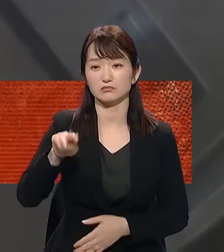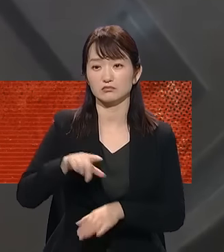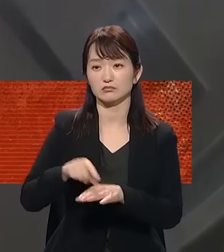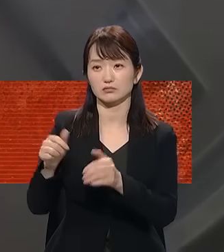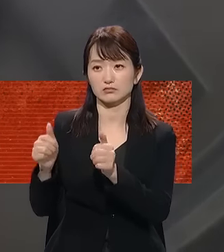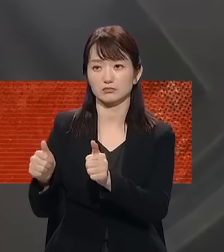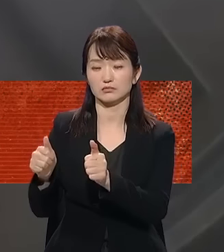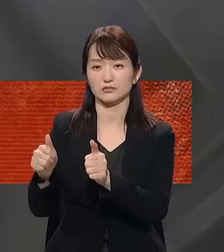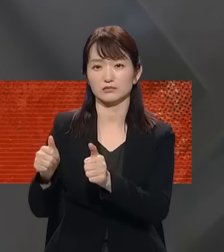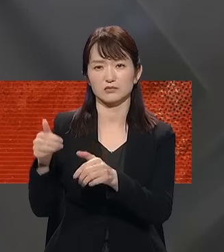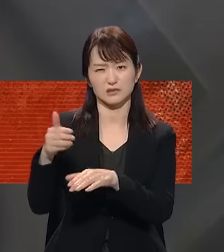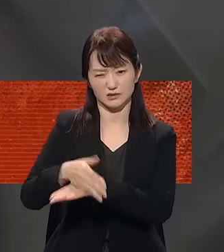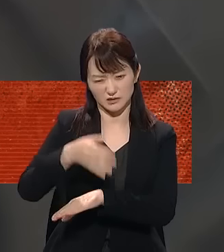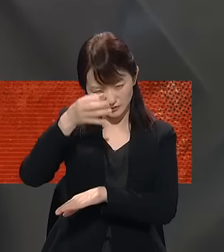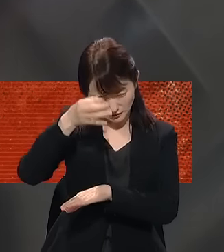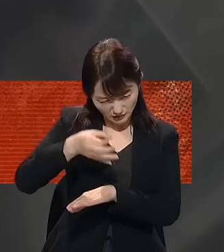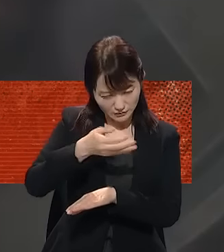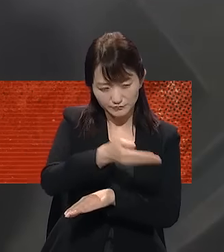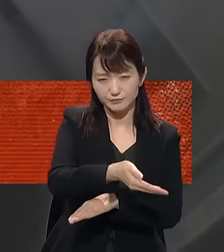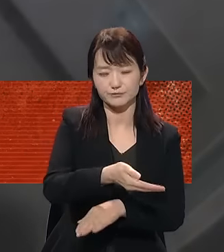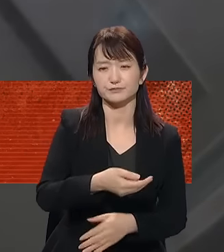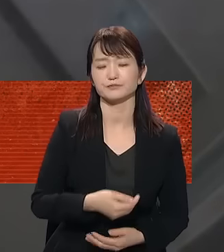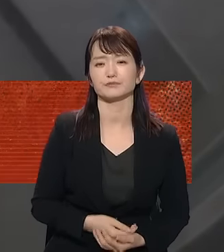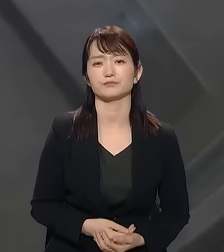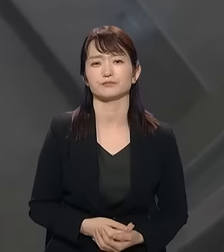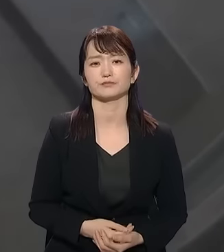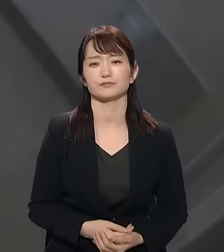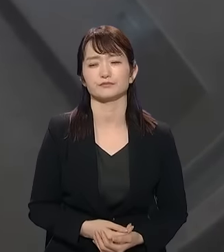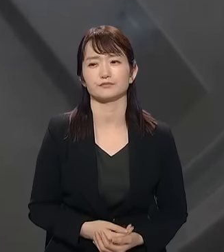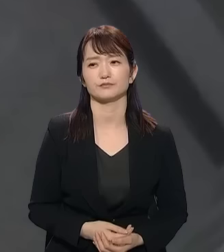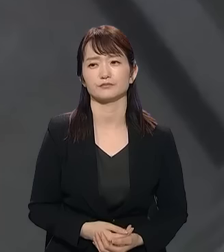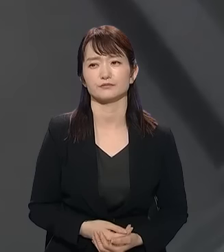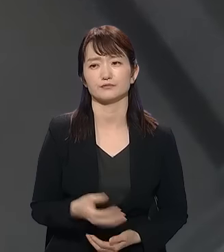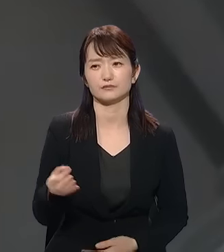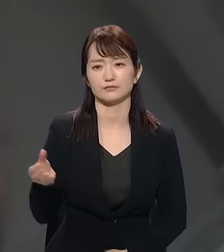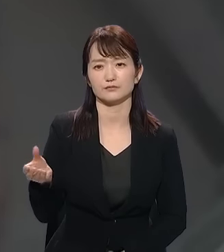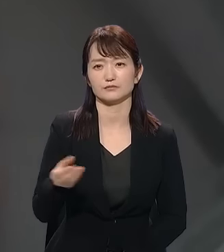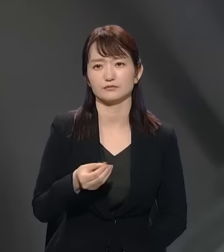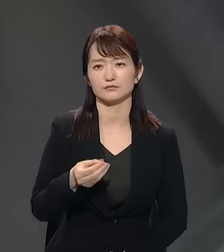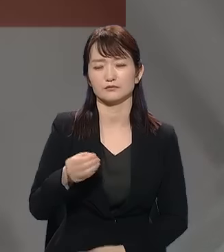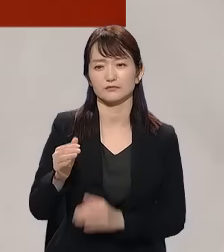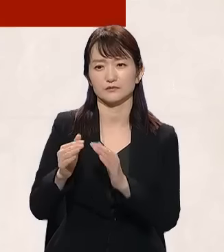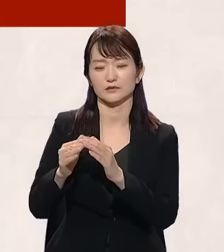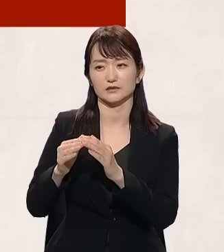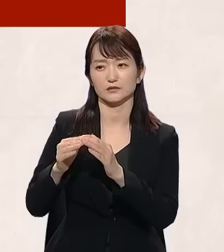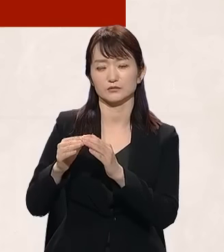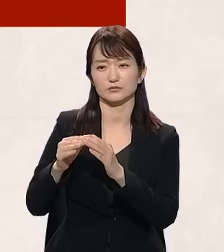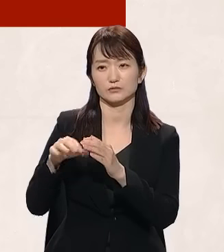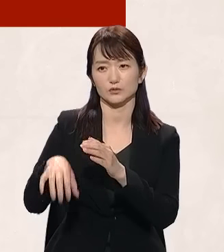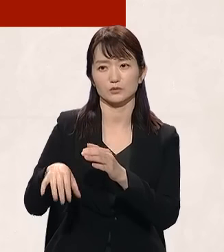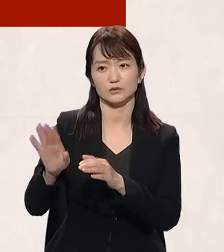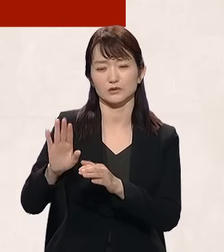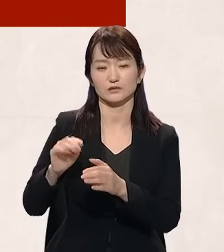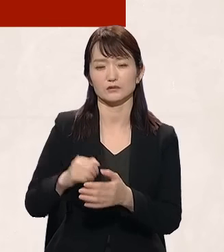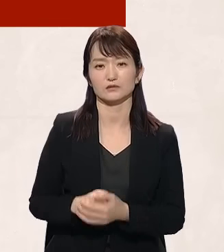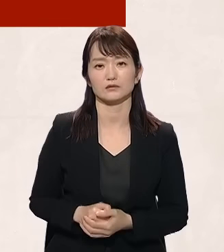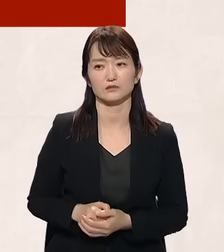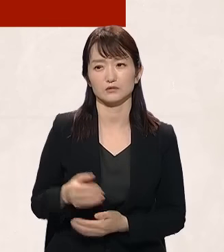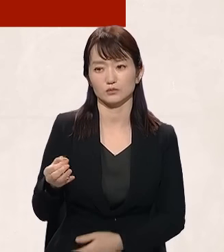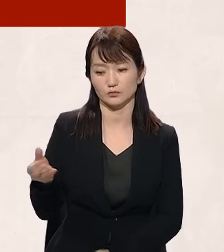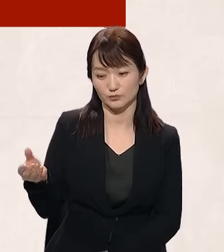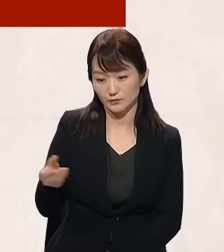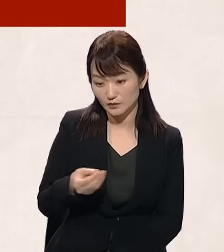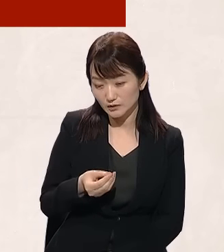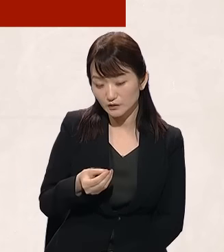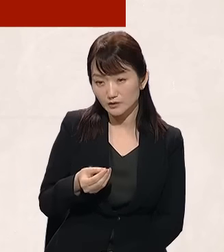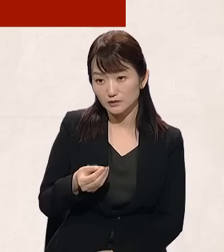나중에 뒤늦게 사과 하긴 했다는데 뭐 사실 뭐 채무자 주거가 아니라고 주장을 해도 채무자 주어일 수도 있기 때문에